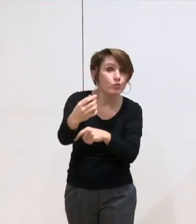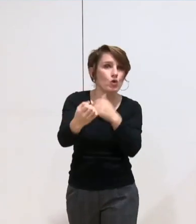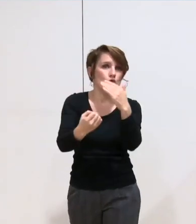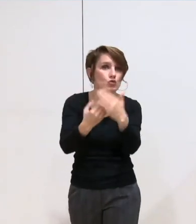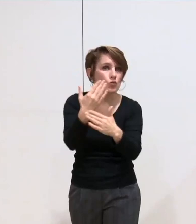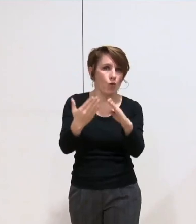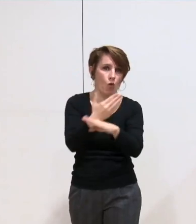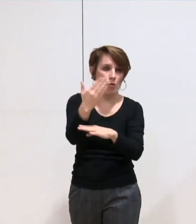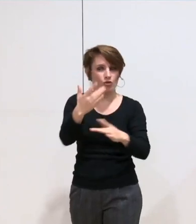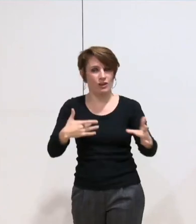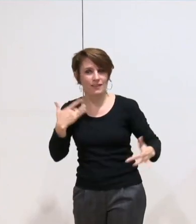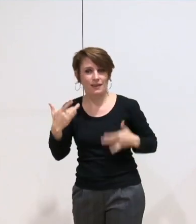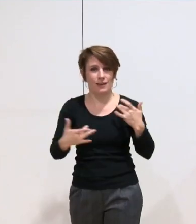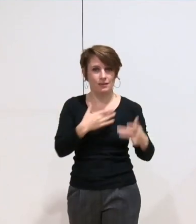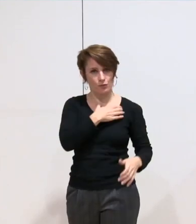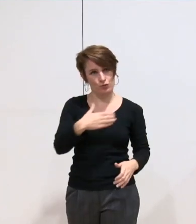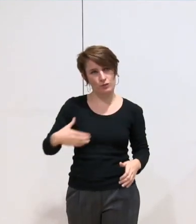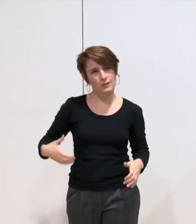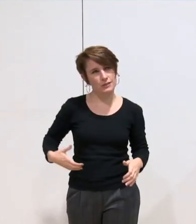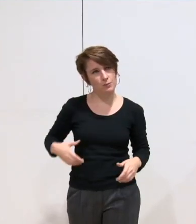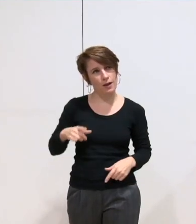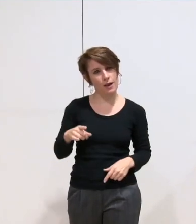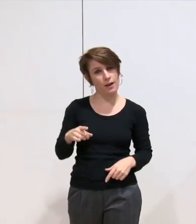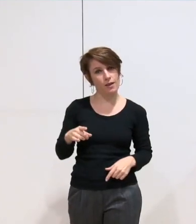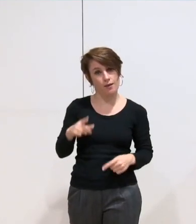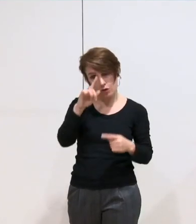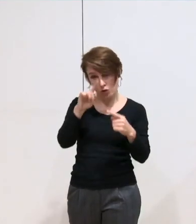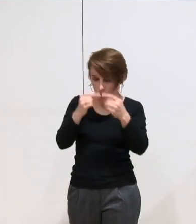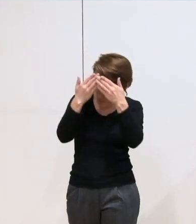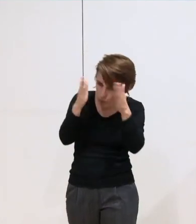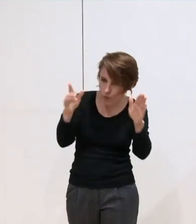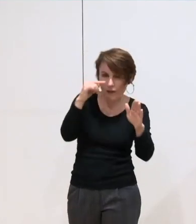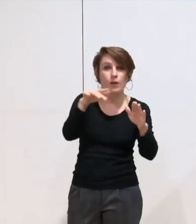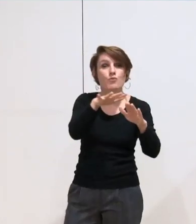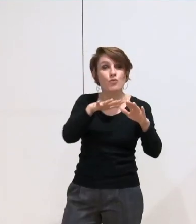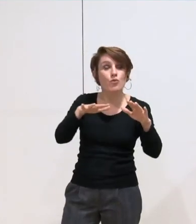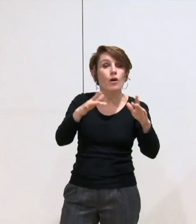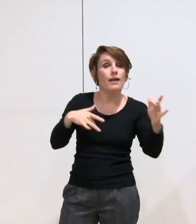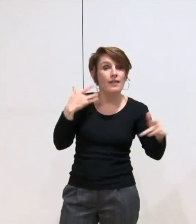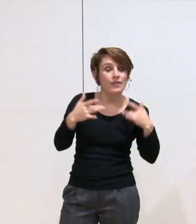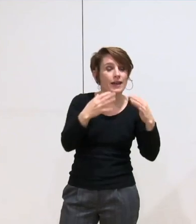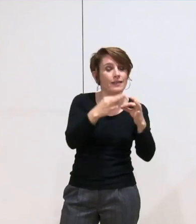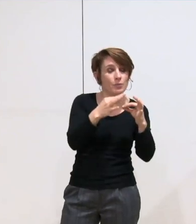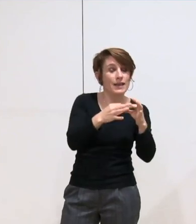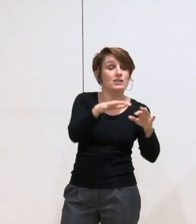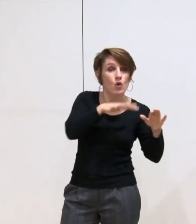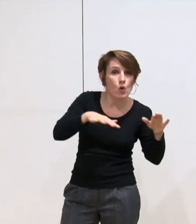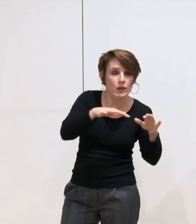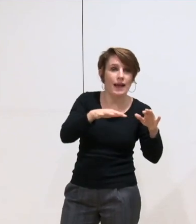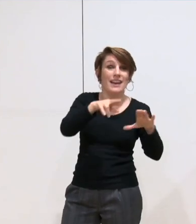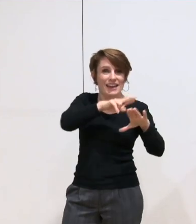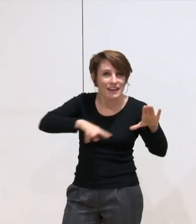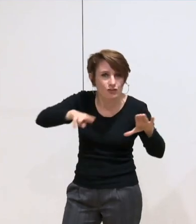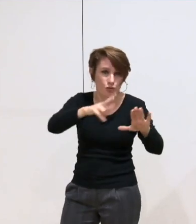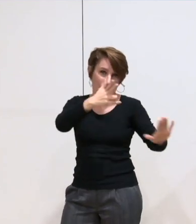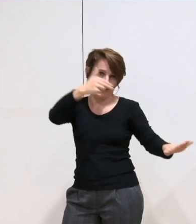municipal, ouvert à la scène locale, départementale, régionales et nationales. C'est dans bien